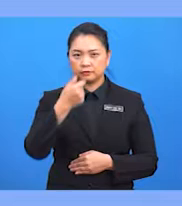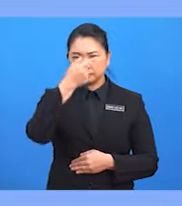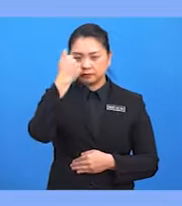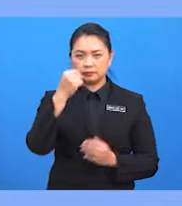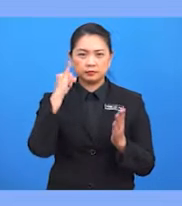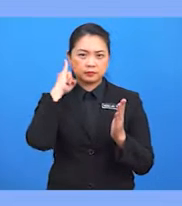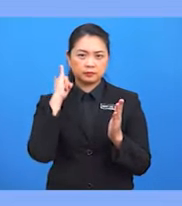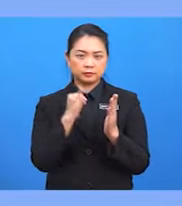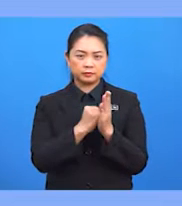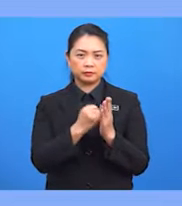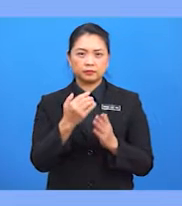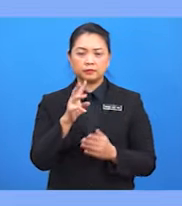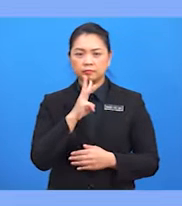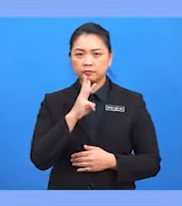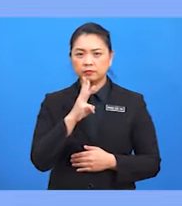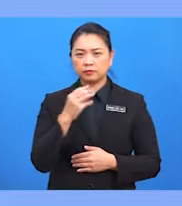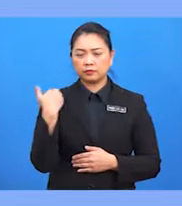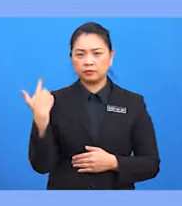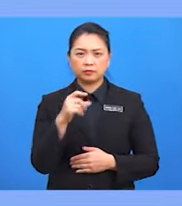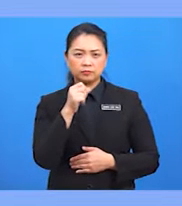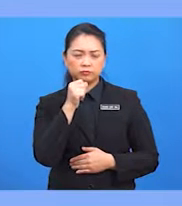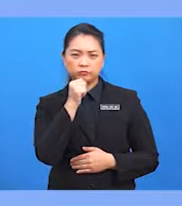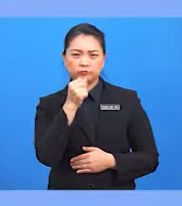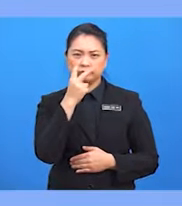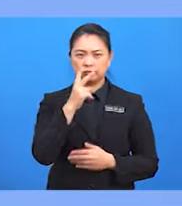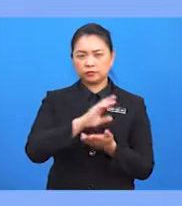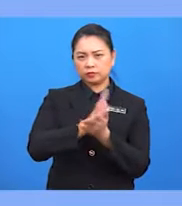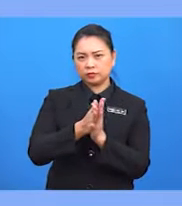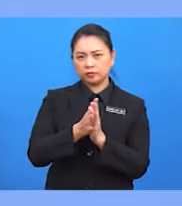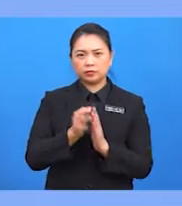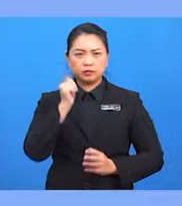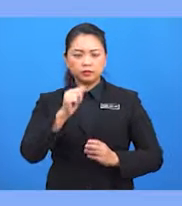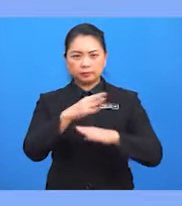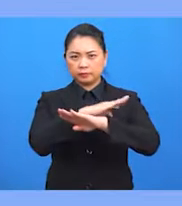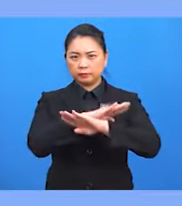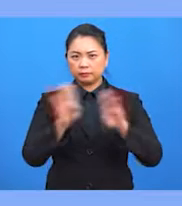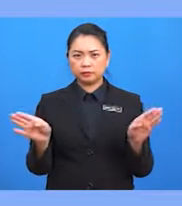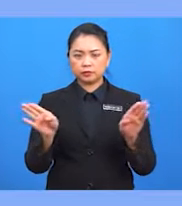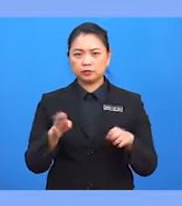Disebabkan imej air adalah abstrak, jadi anda bebas untuk mengubah bentuknya.